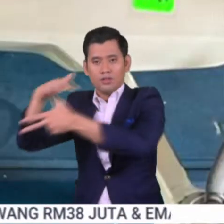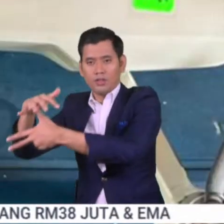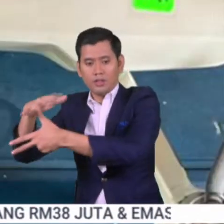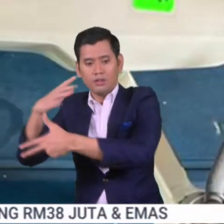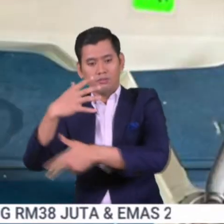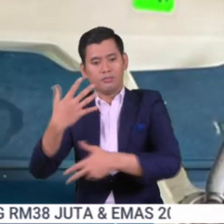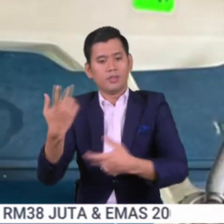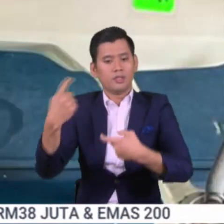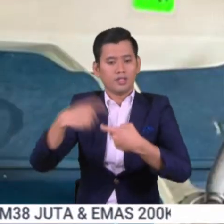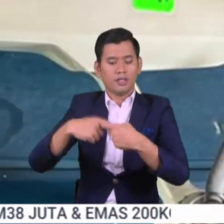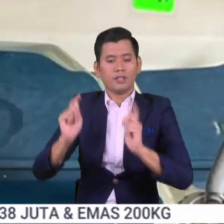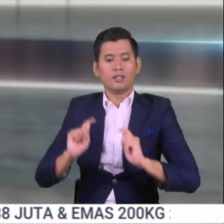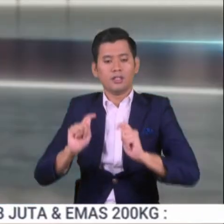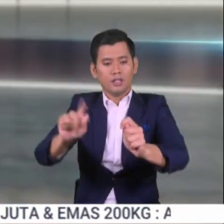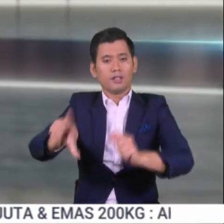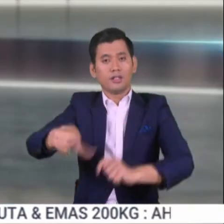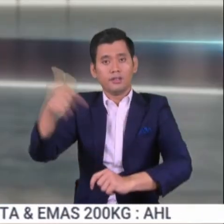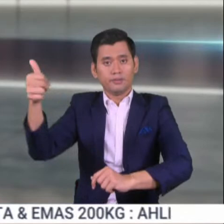tindakan lanjut.